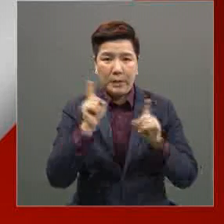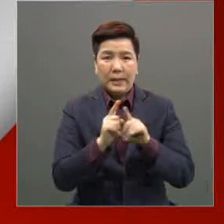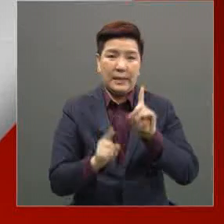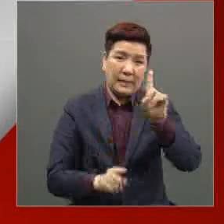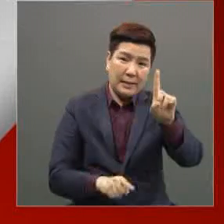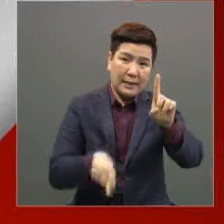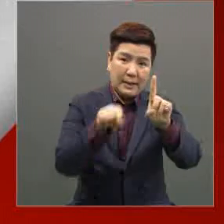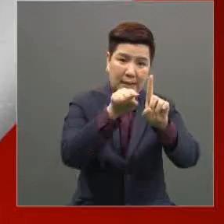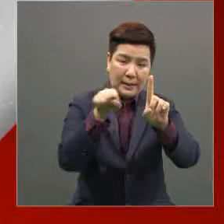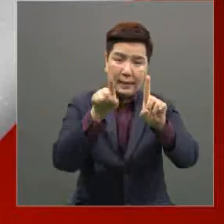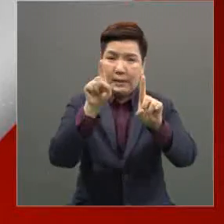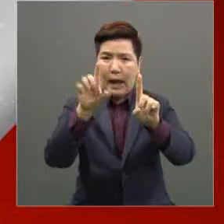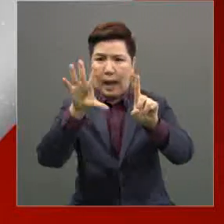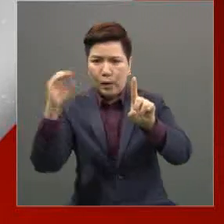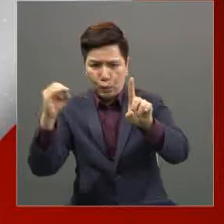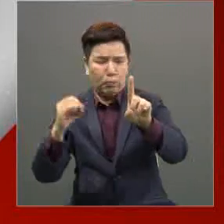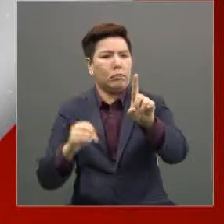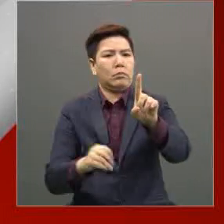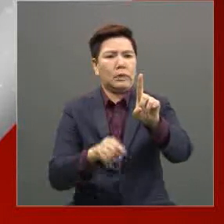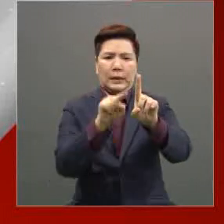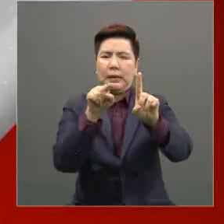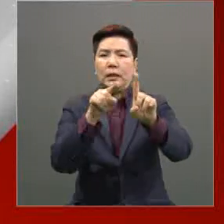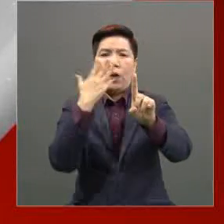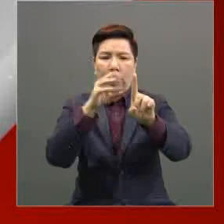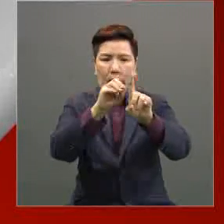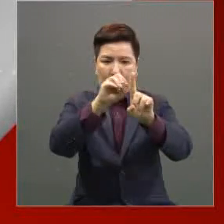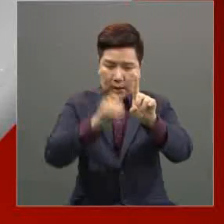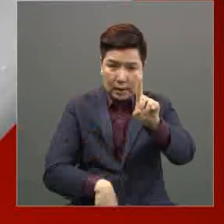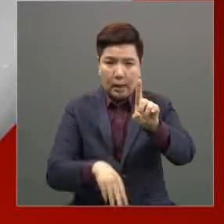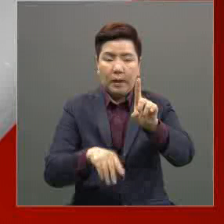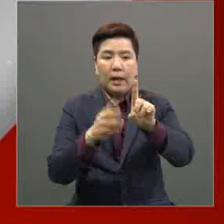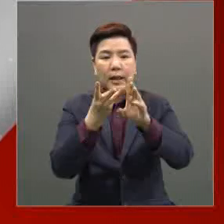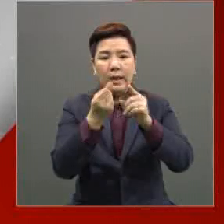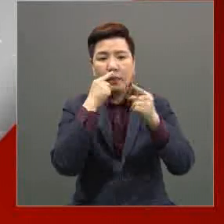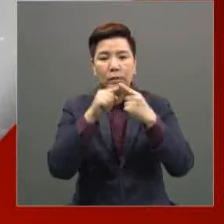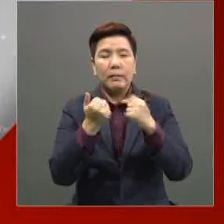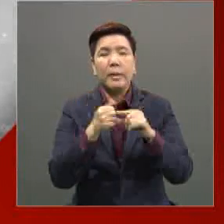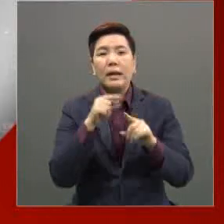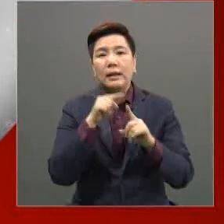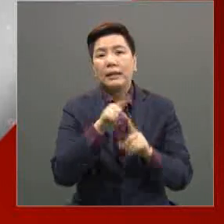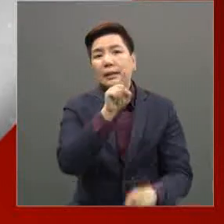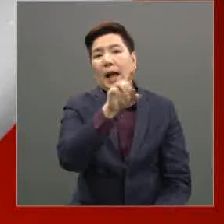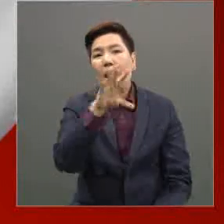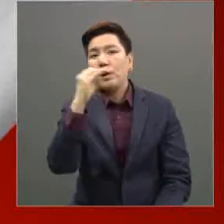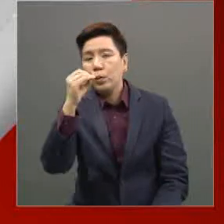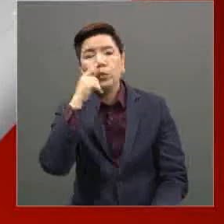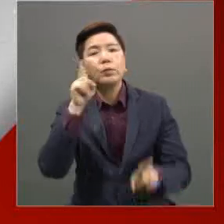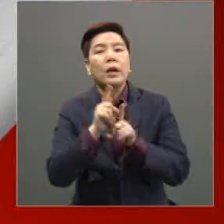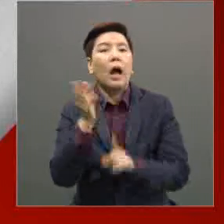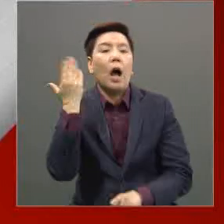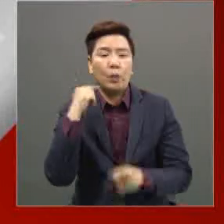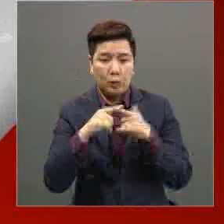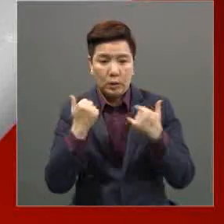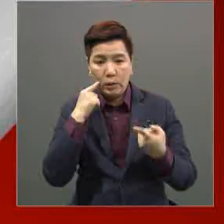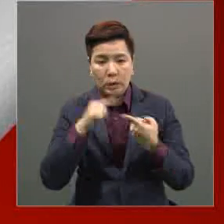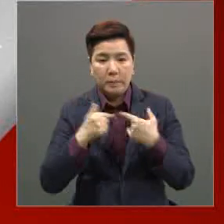น1ขีด150อย่างเงี้ยใช่ไหมฮะตอนหลังเขาก็เอาขีดออกกลายเป็นเลขสาม ตัว เหมือนเดิมอย่างเงี้ยนะ ครับและ